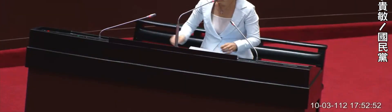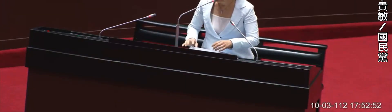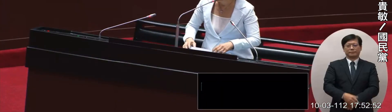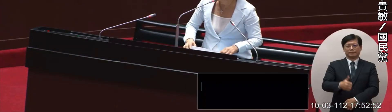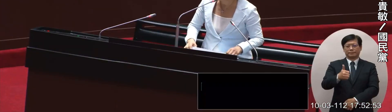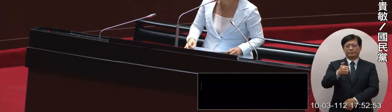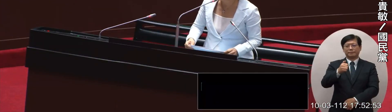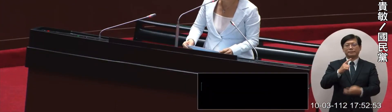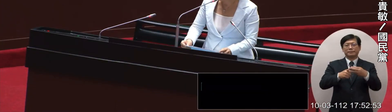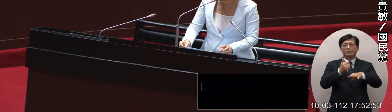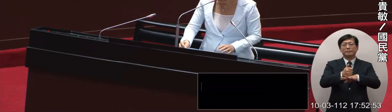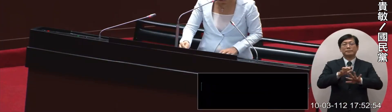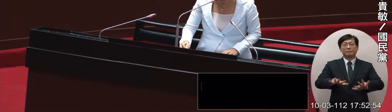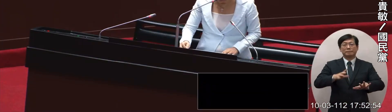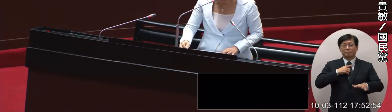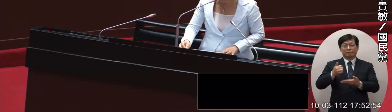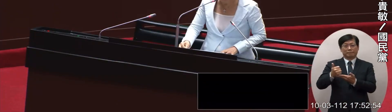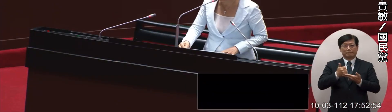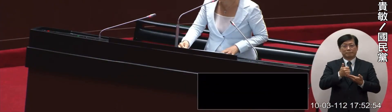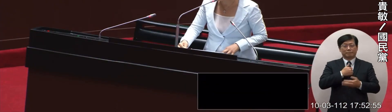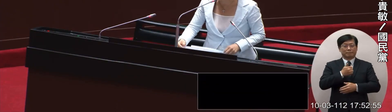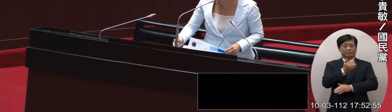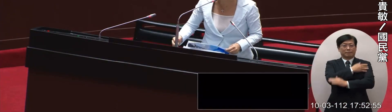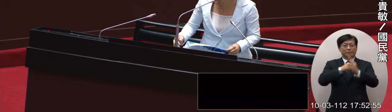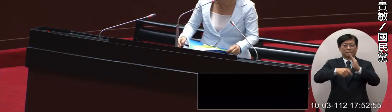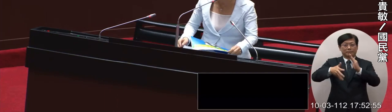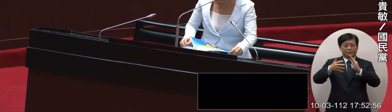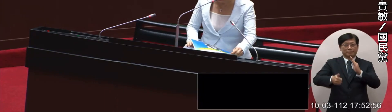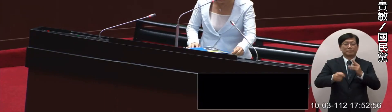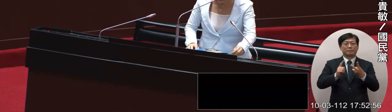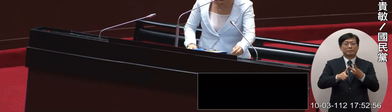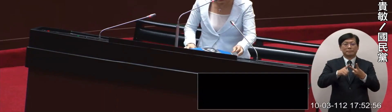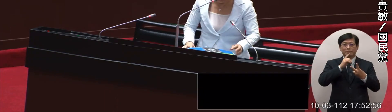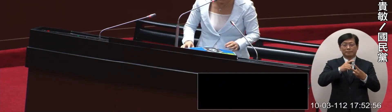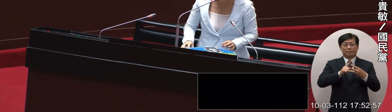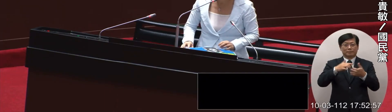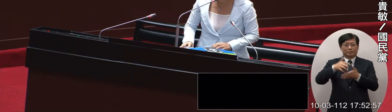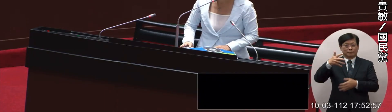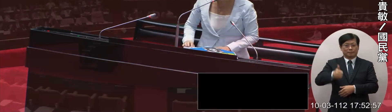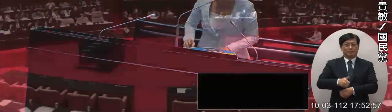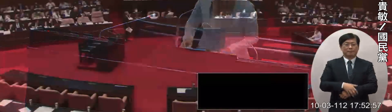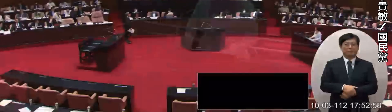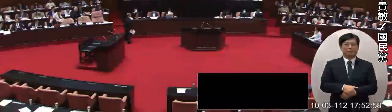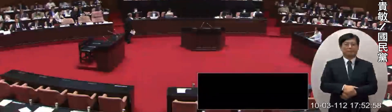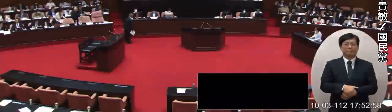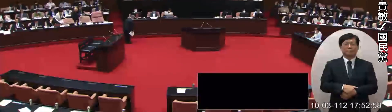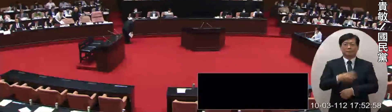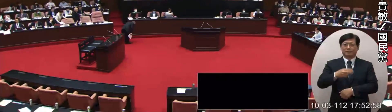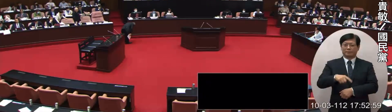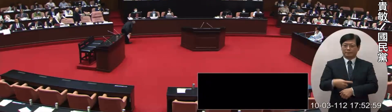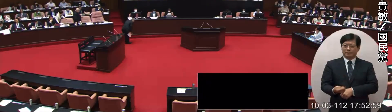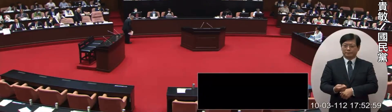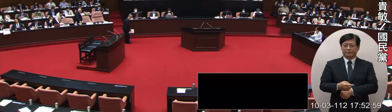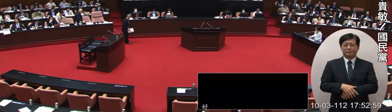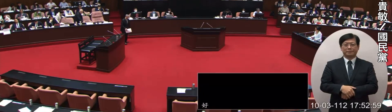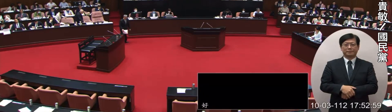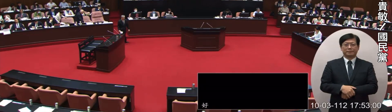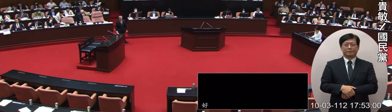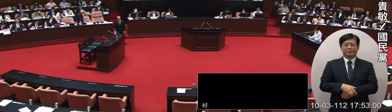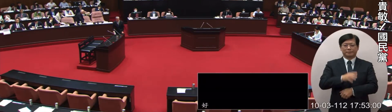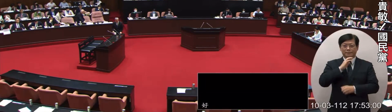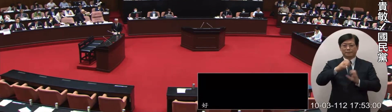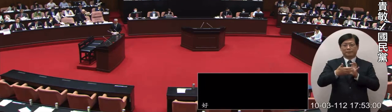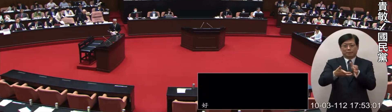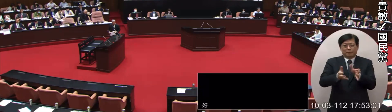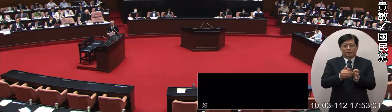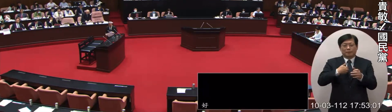哦，谢谢主席。主席，我们麻烦请院长，然后我们请主计长，然后还有庄部长，